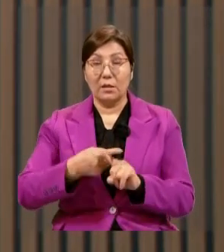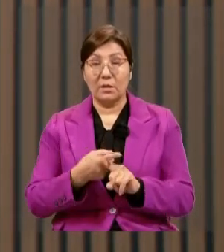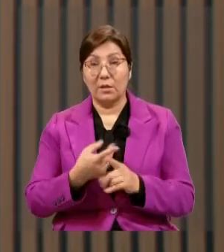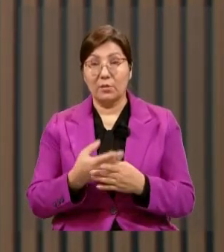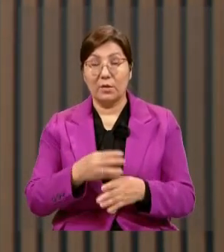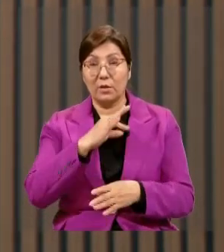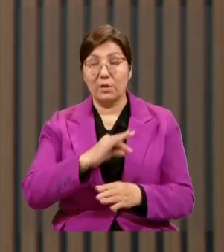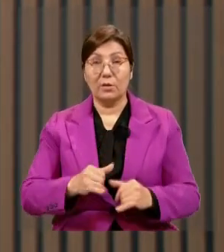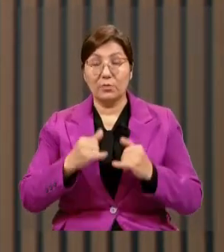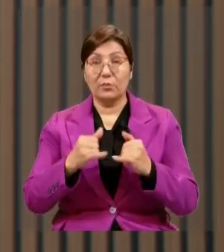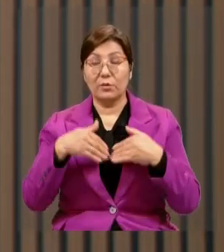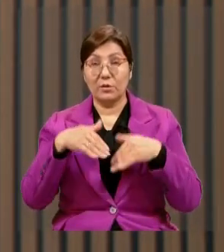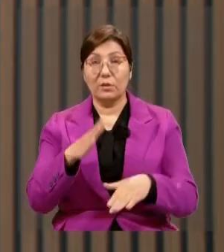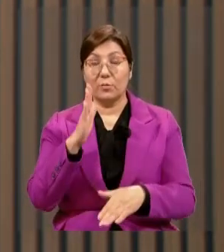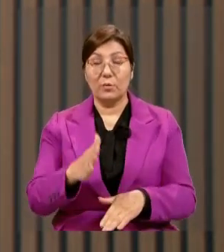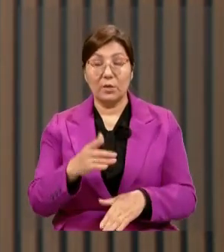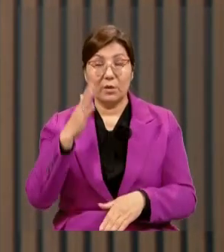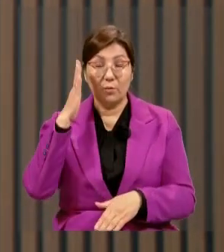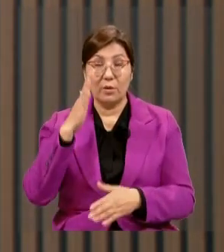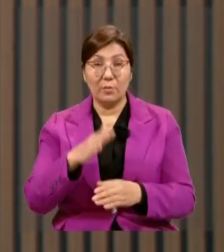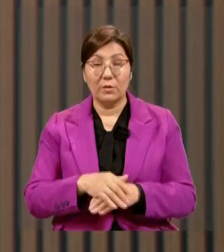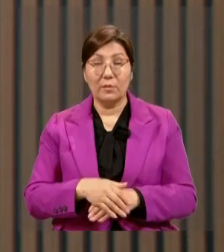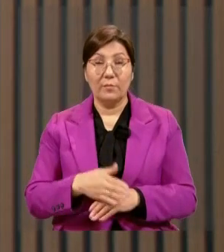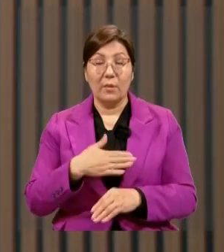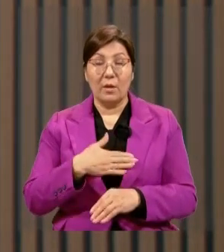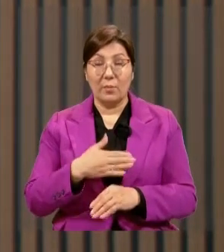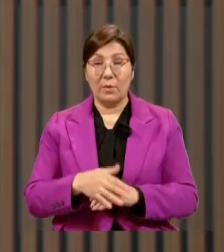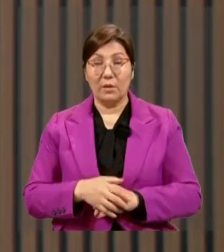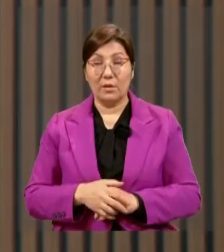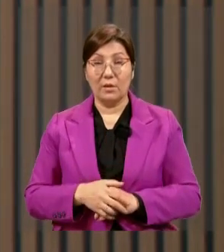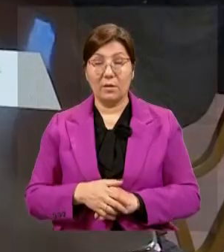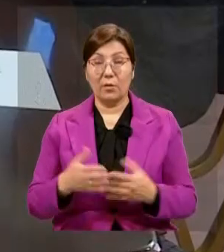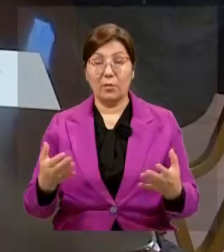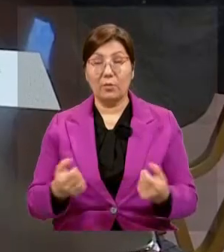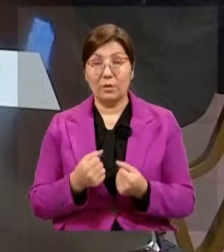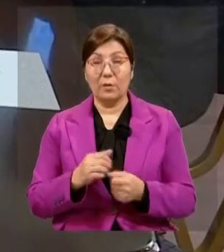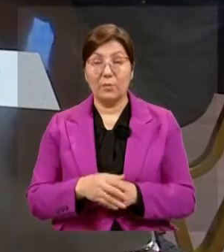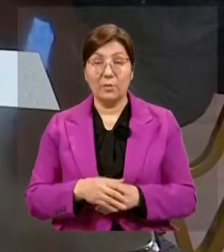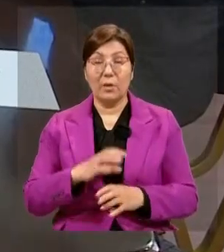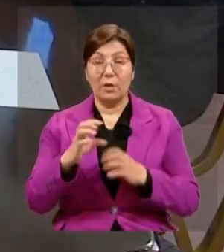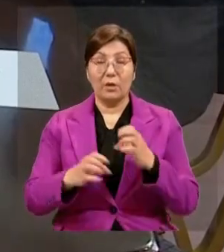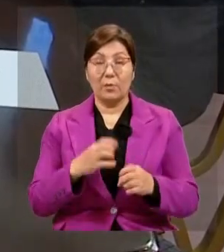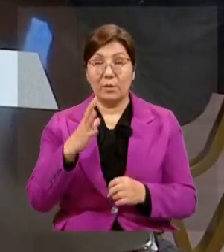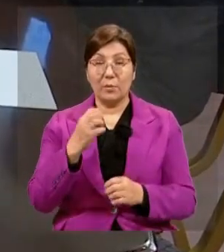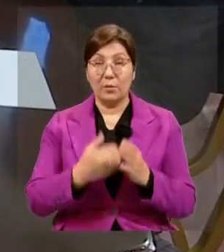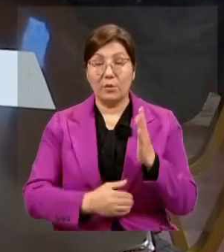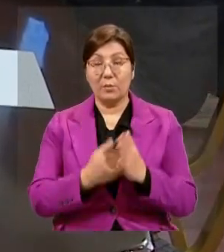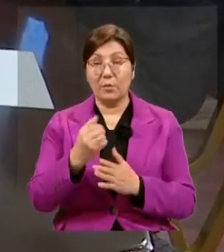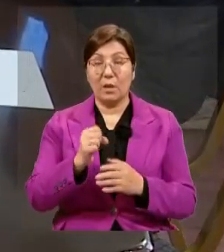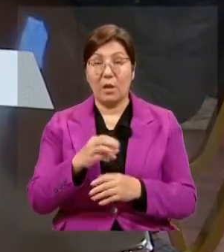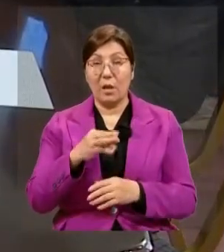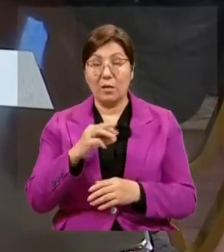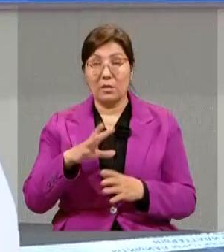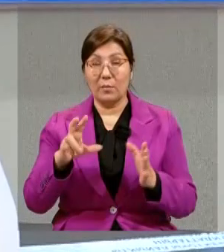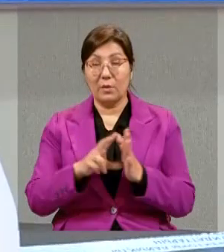оңтайлы шешім болады деп ойлаймын. Сондықтан өз азамат ретінде оны қолдау білдіремін. жүзінде 500-ге тарта атом электр